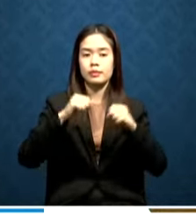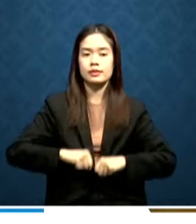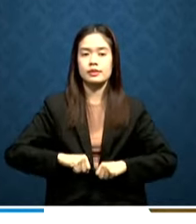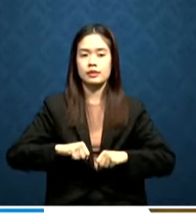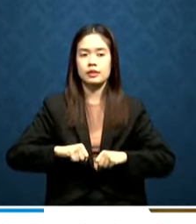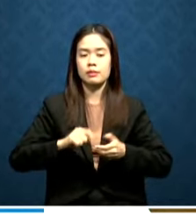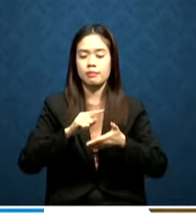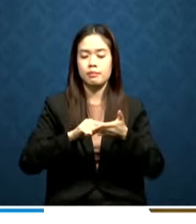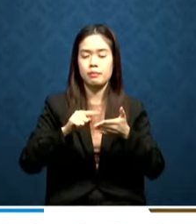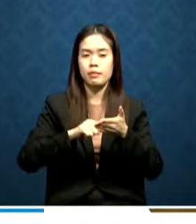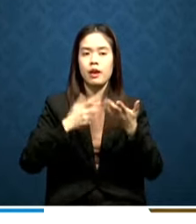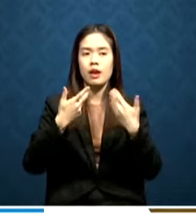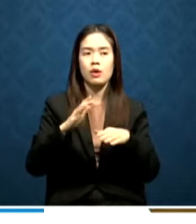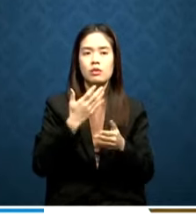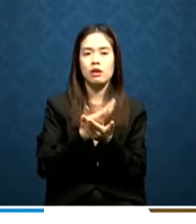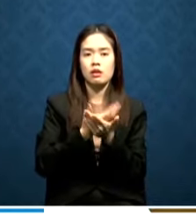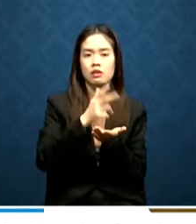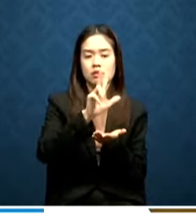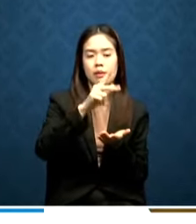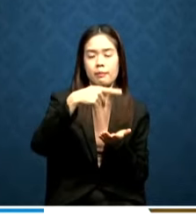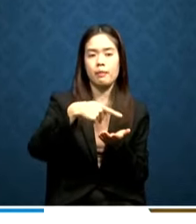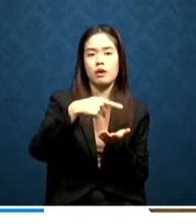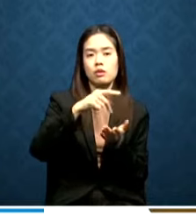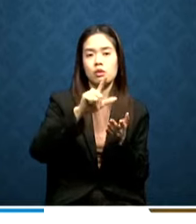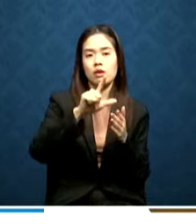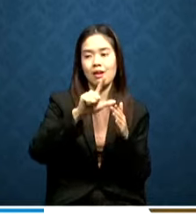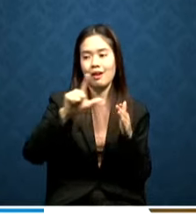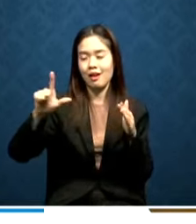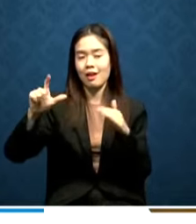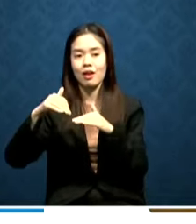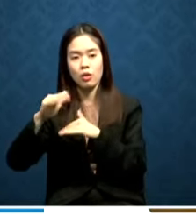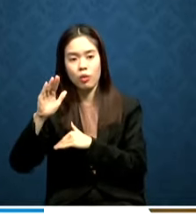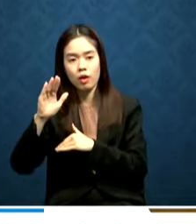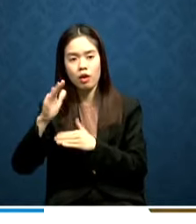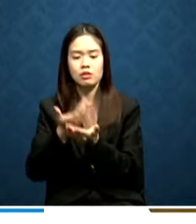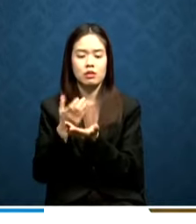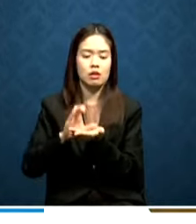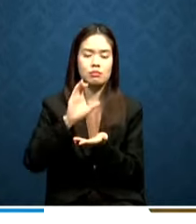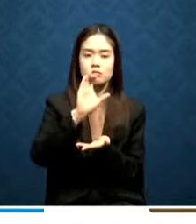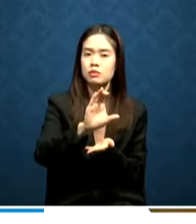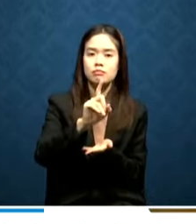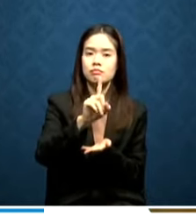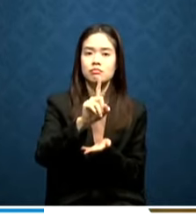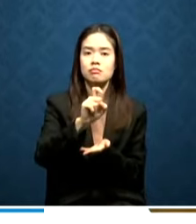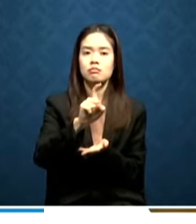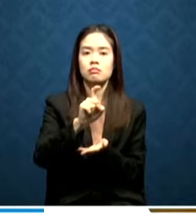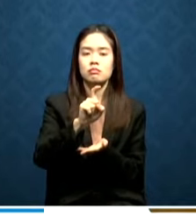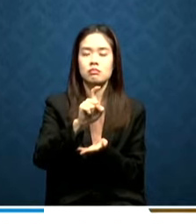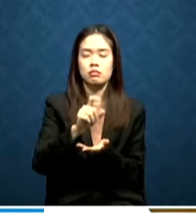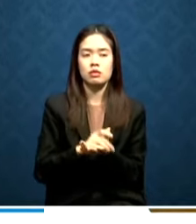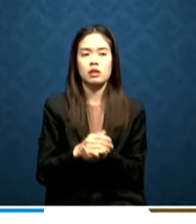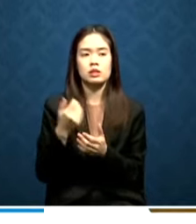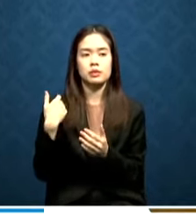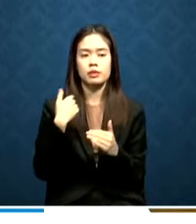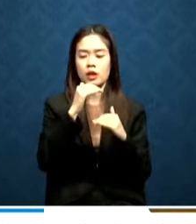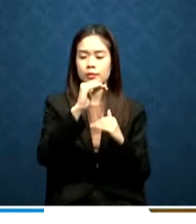ยแล้วจะไม่จะต้องใช้เงิน 3,000 กว่าล้านเนี่ยมันจะมีสักกี่เรื่องที่เราจะทำประชามติมันมีข้อจำกัดมากเราก็